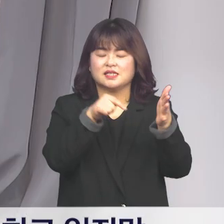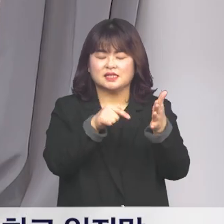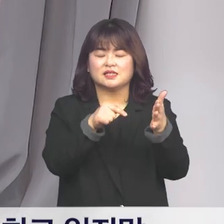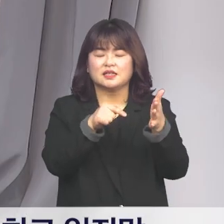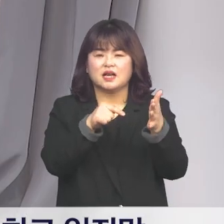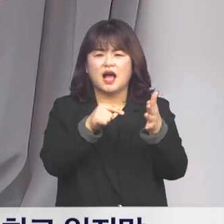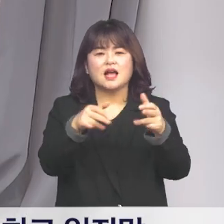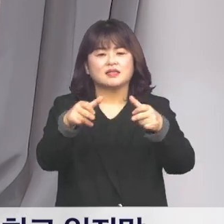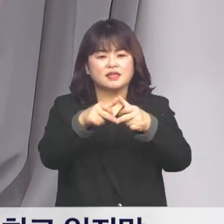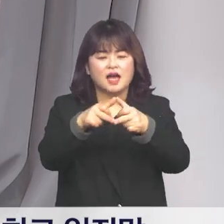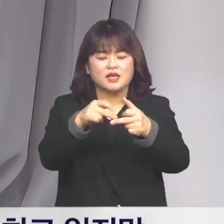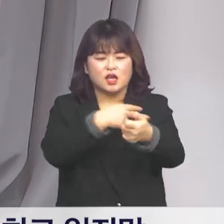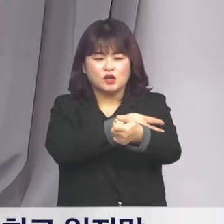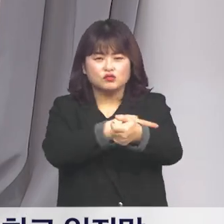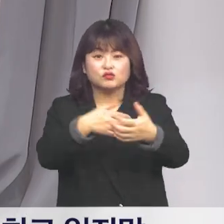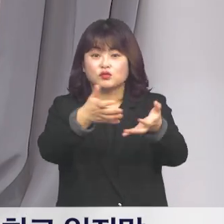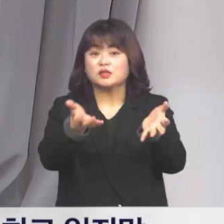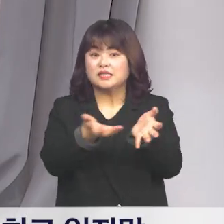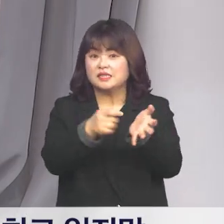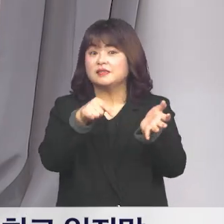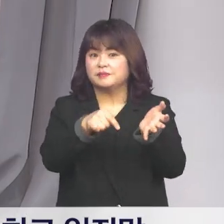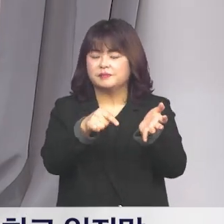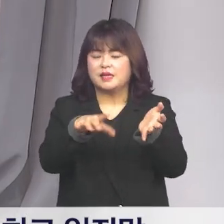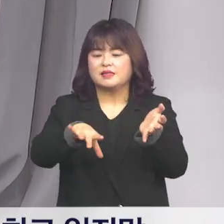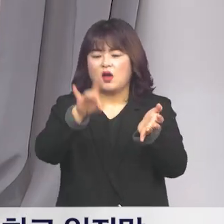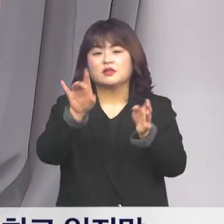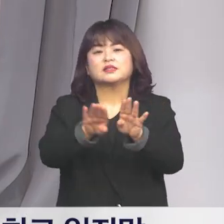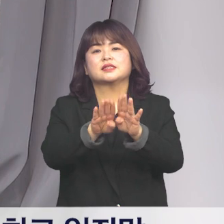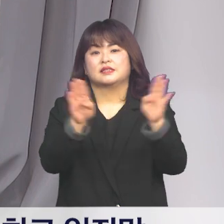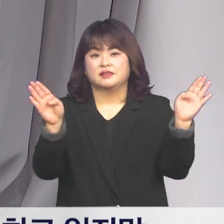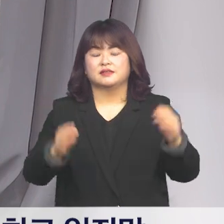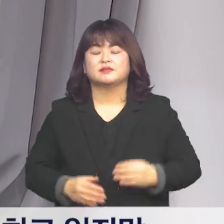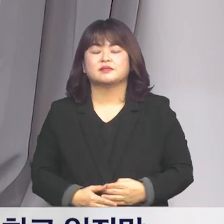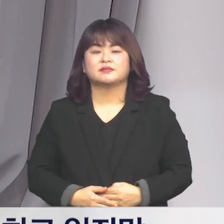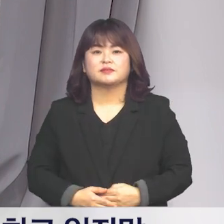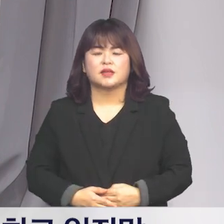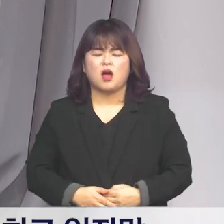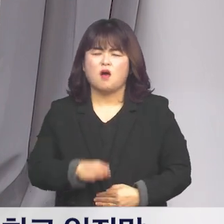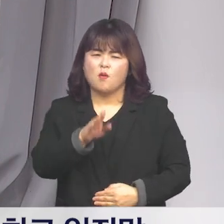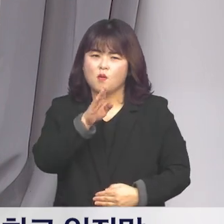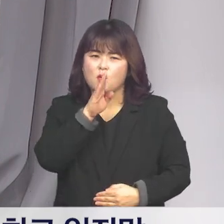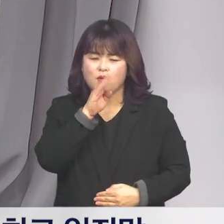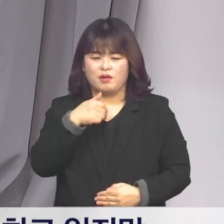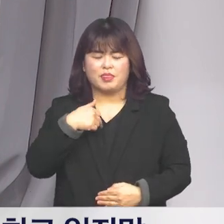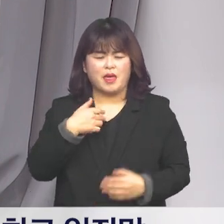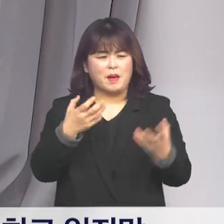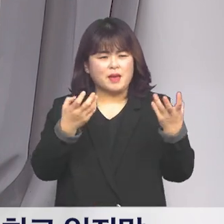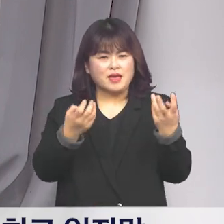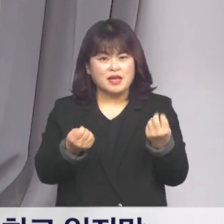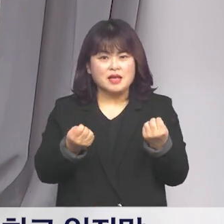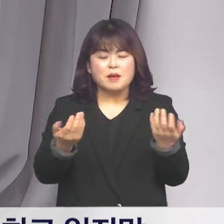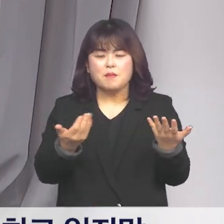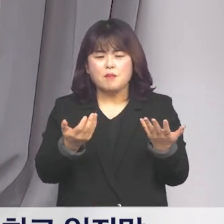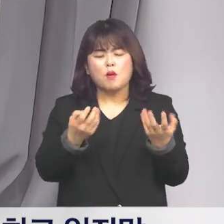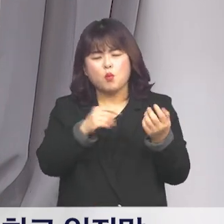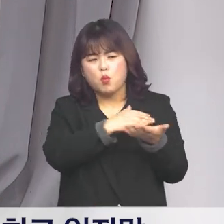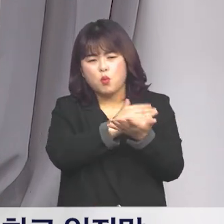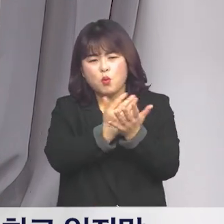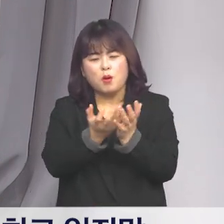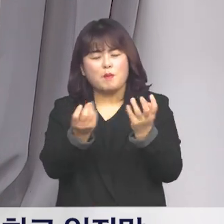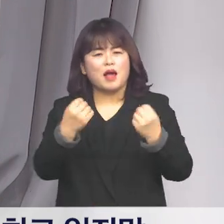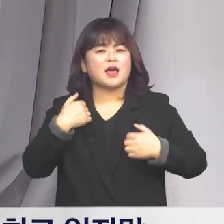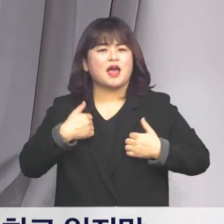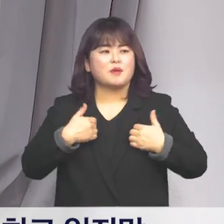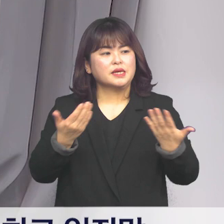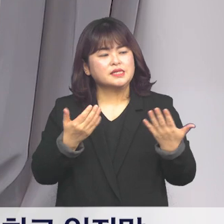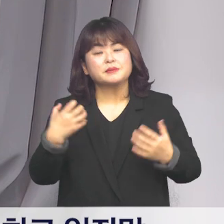특례시 장애인 수영팀 창단, 정말 제가 많은 여러 가지